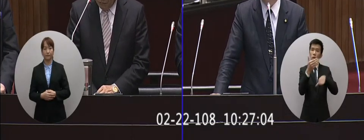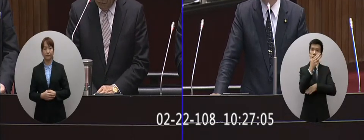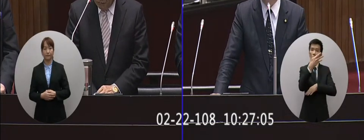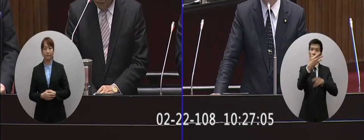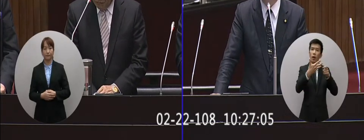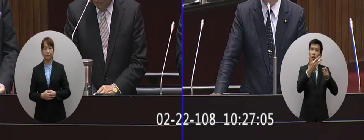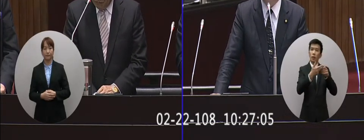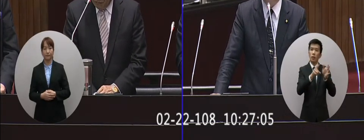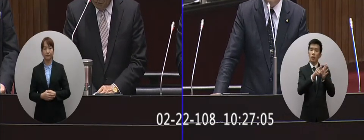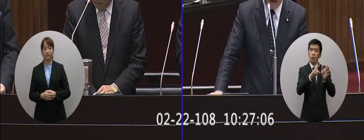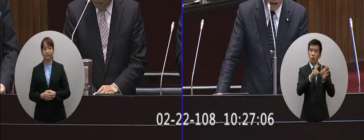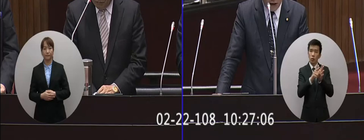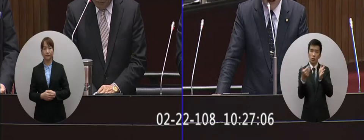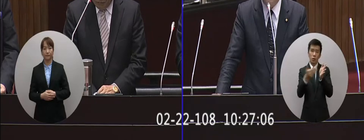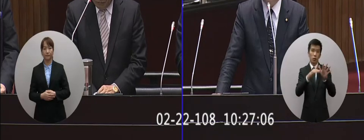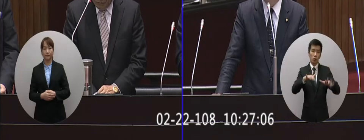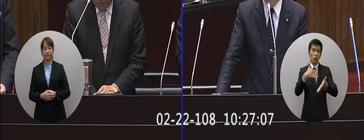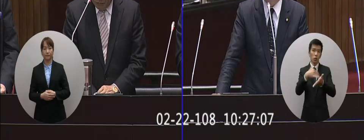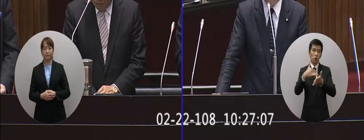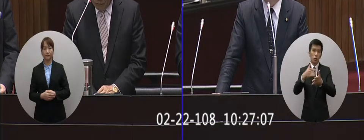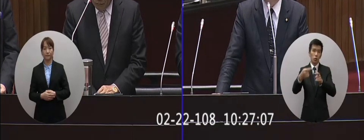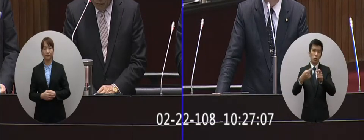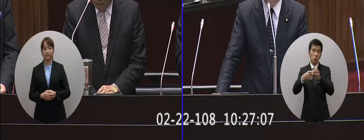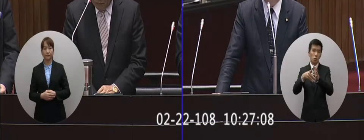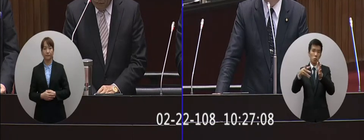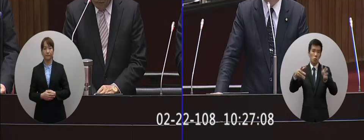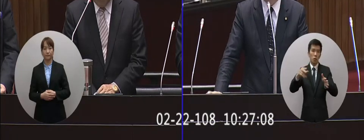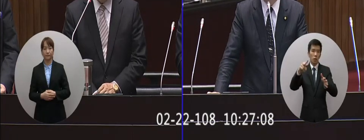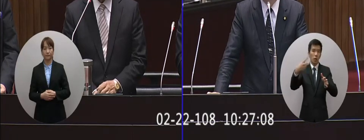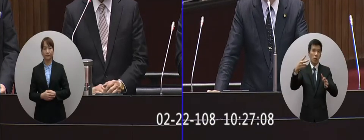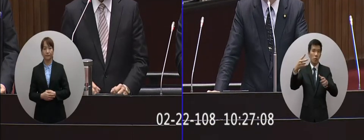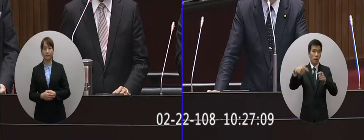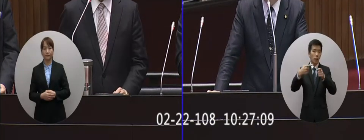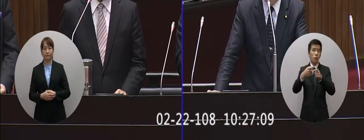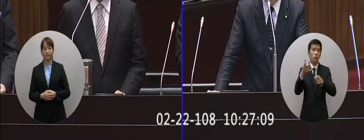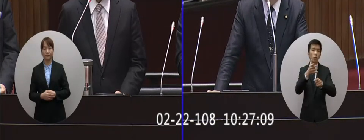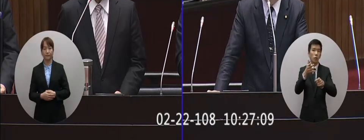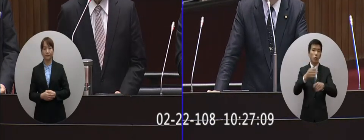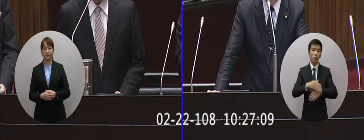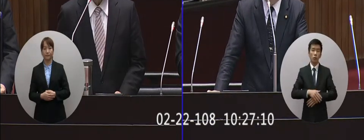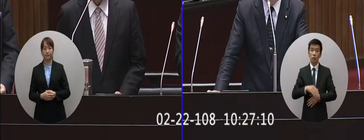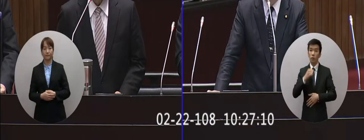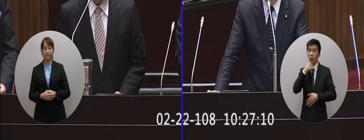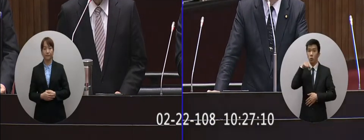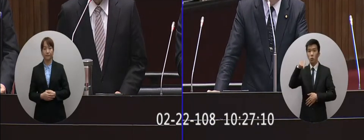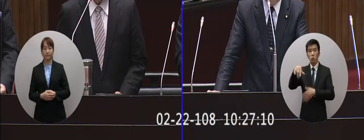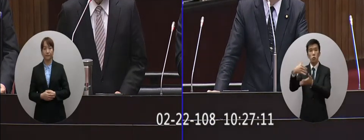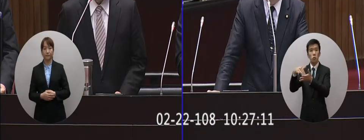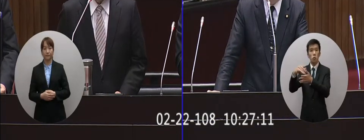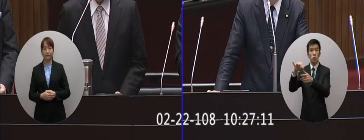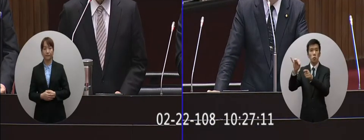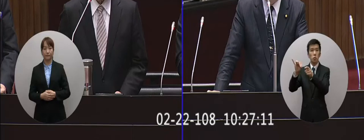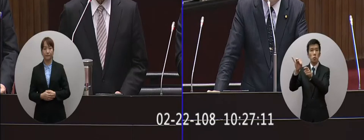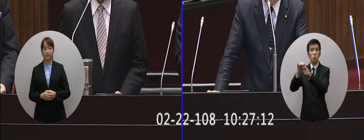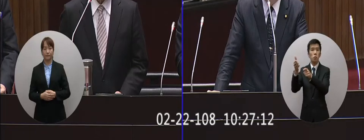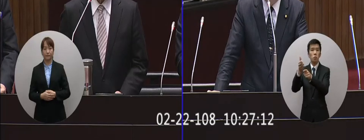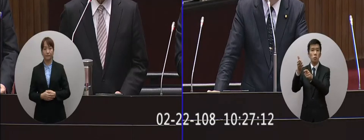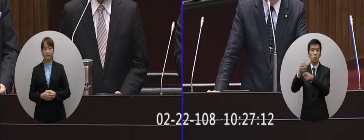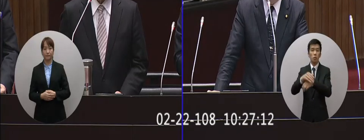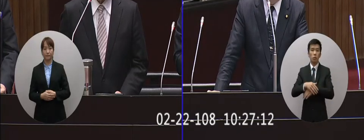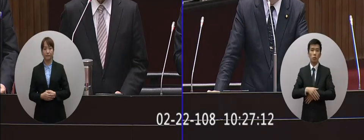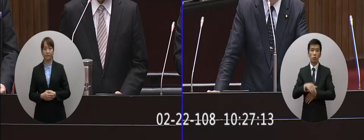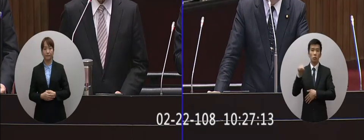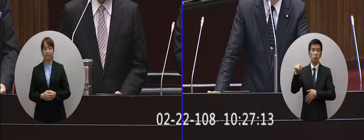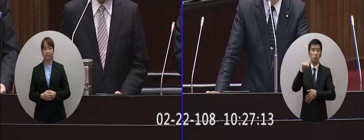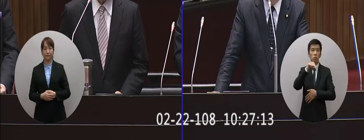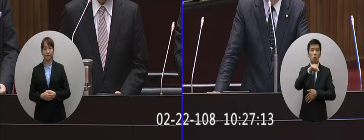经快要200年的。那台湾则有100年的历史，以时间来换算的话，这两个城市